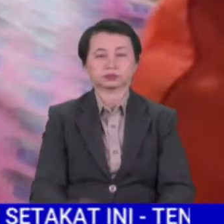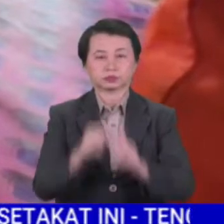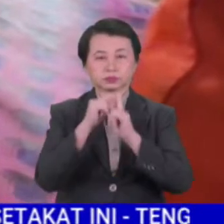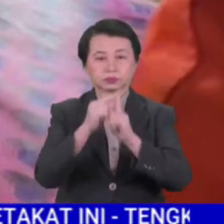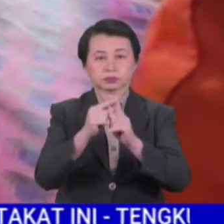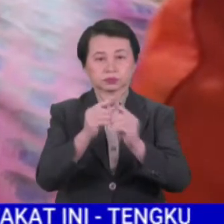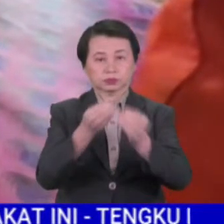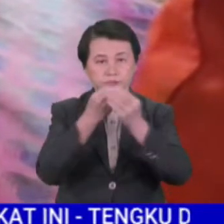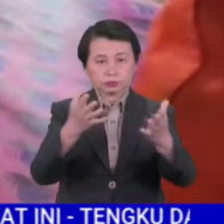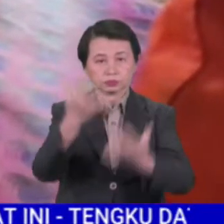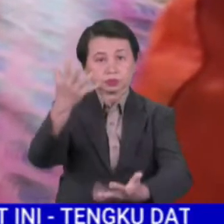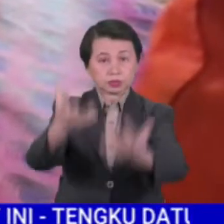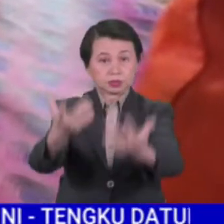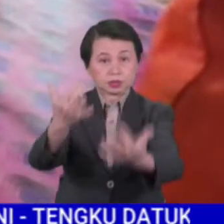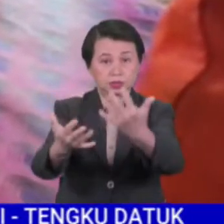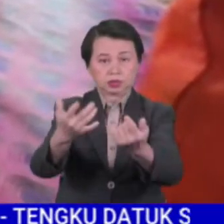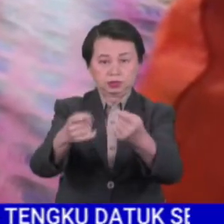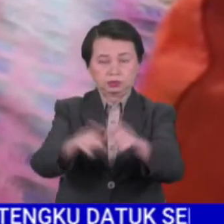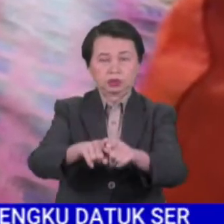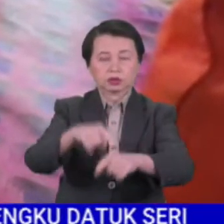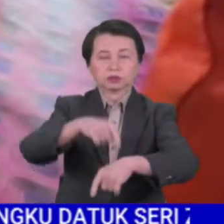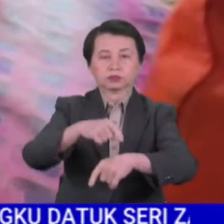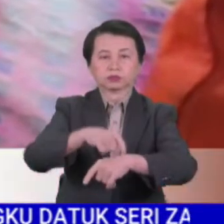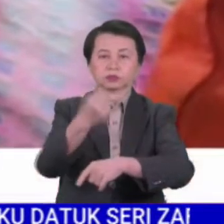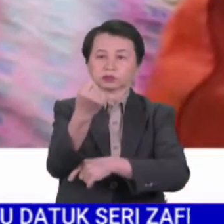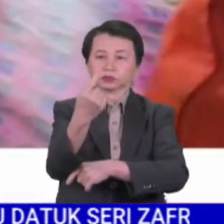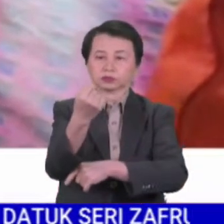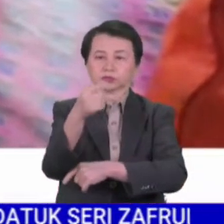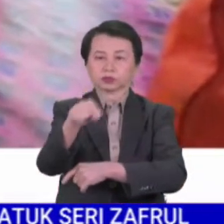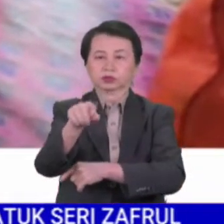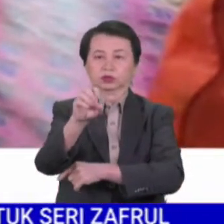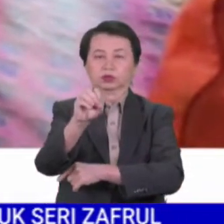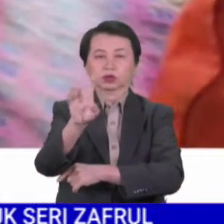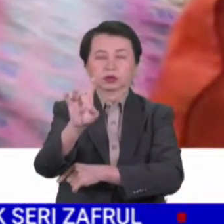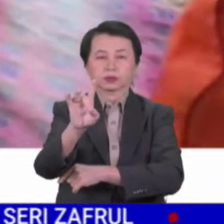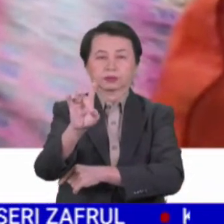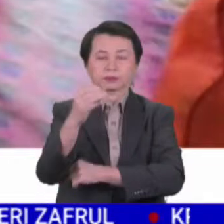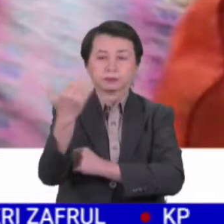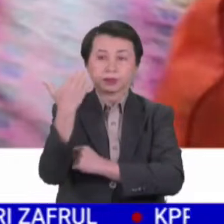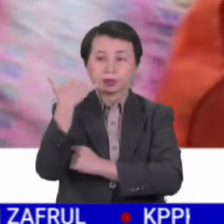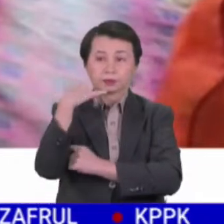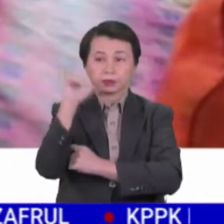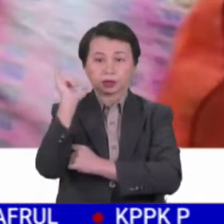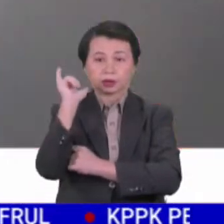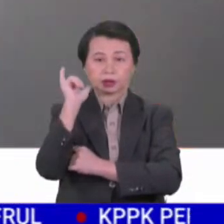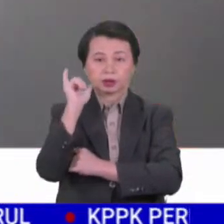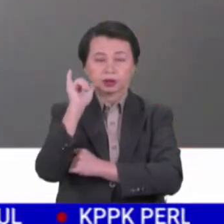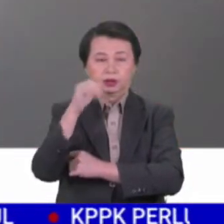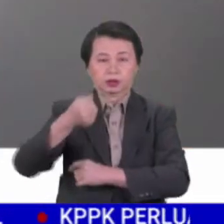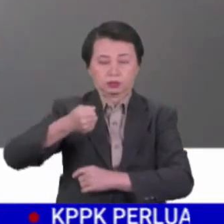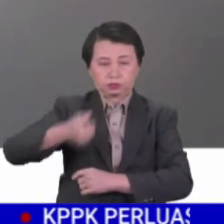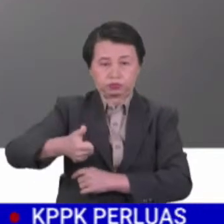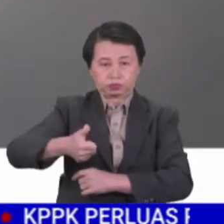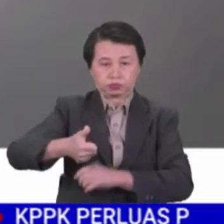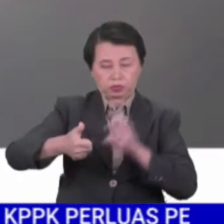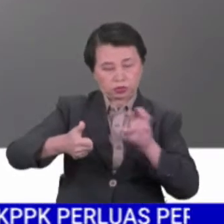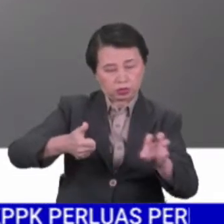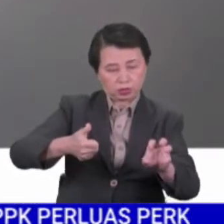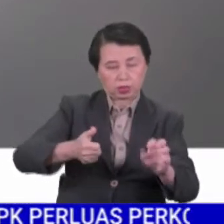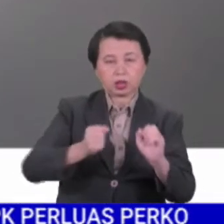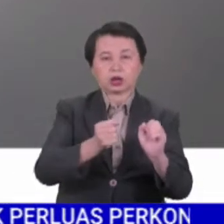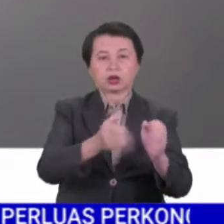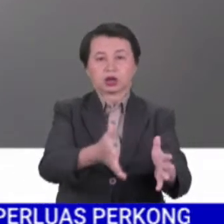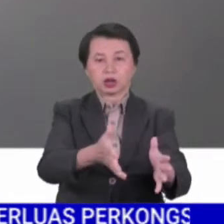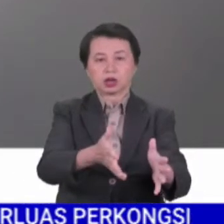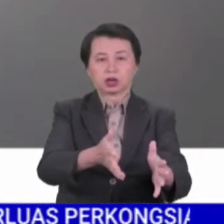Kenyataan itu memaklumkan kebakaran tersebut berlaku pada pukul 11.08 pagi semalam melibatkan lampu suluh yang dicas kemudian